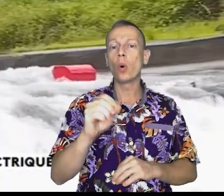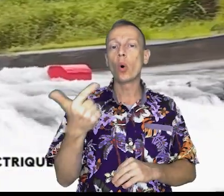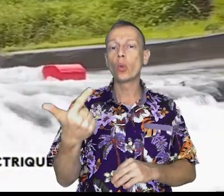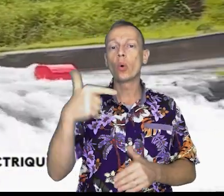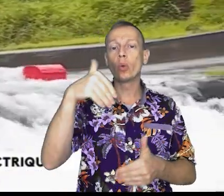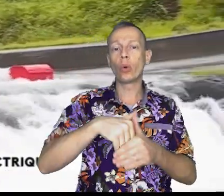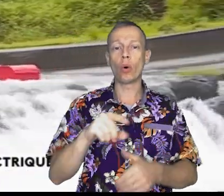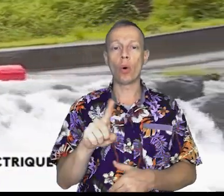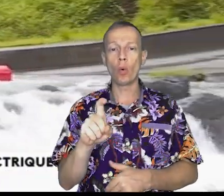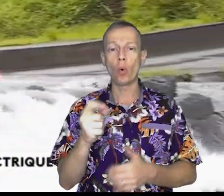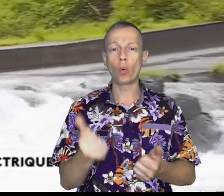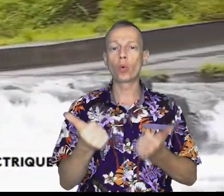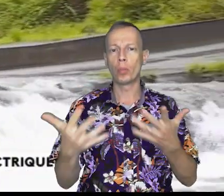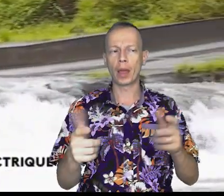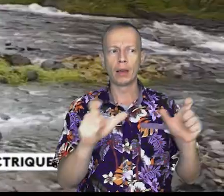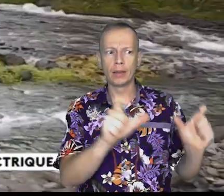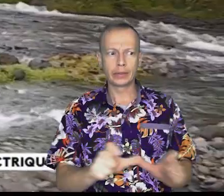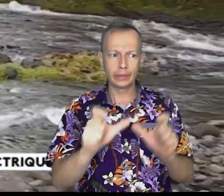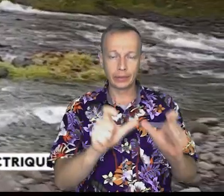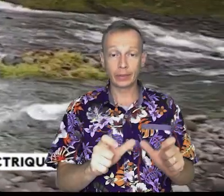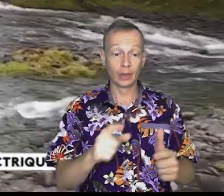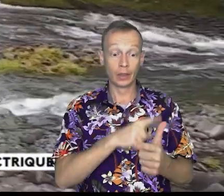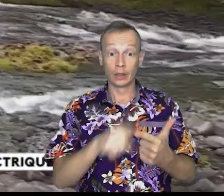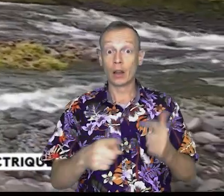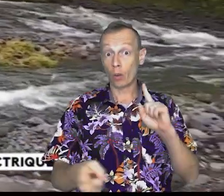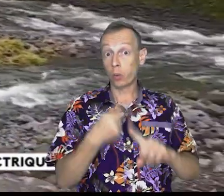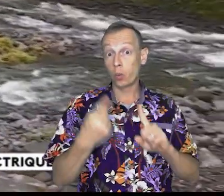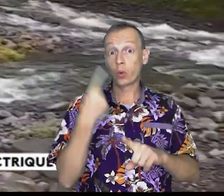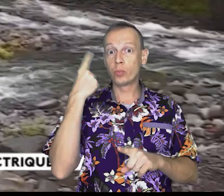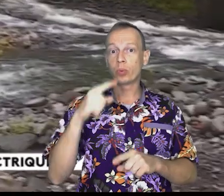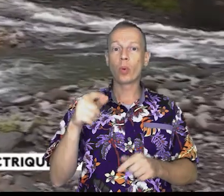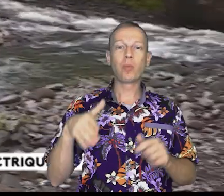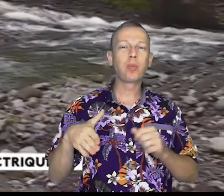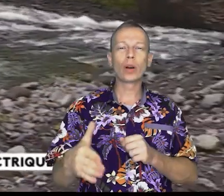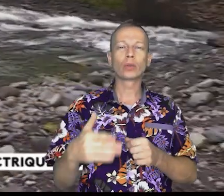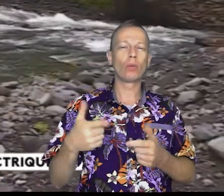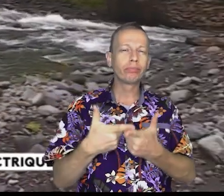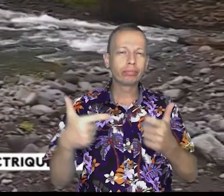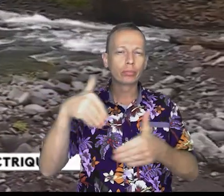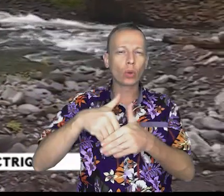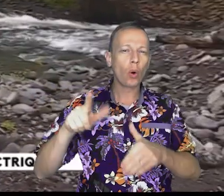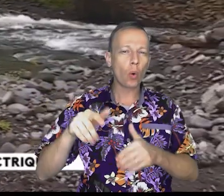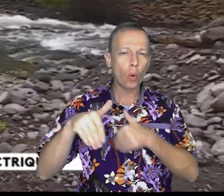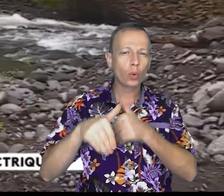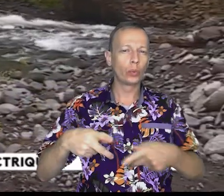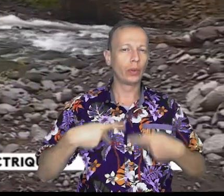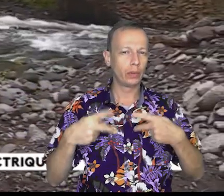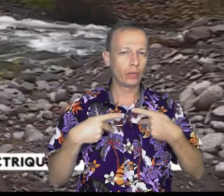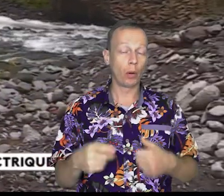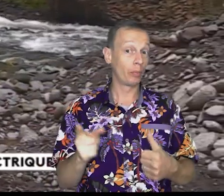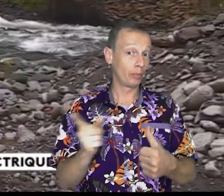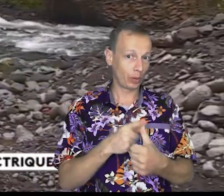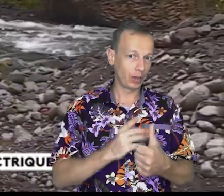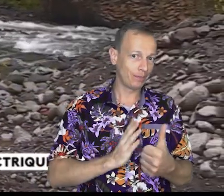au sein de l'eau. Et ces deux critères sont indispensables à la vie animale au sein de la rivière. Donc ça,'est le premier impact